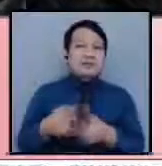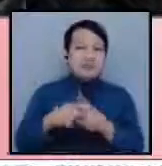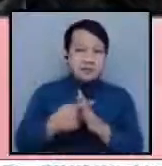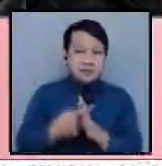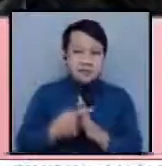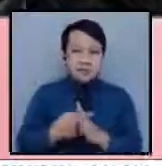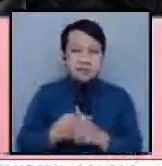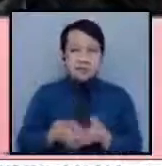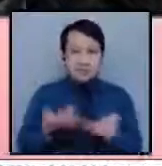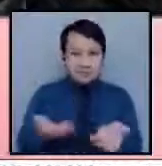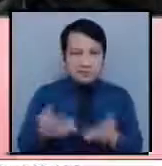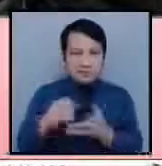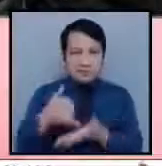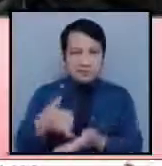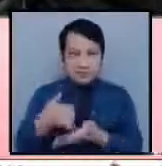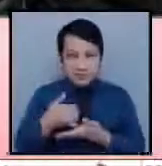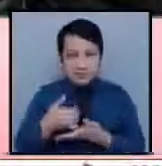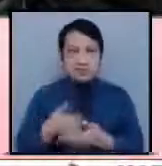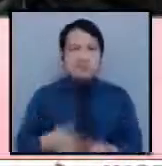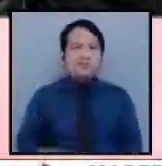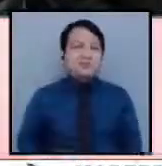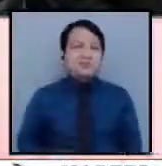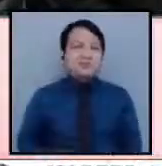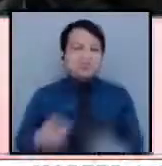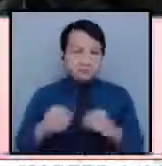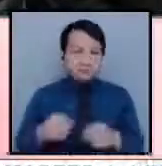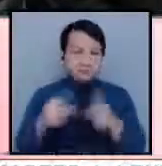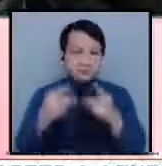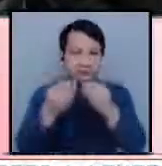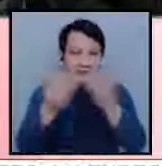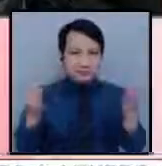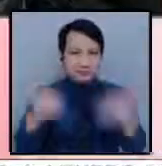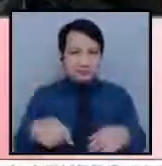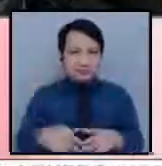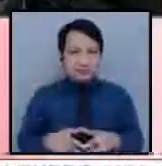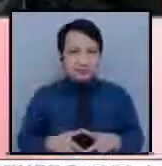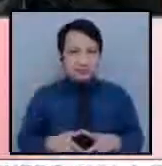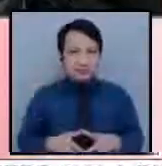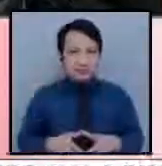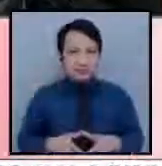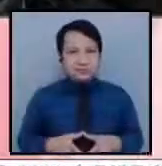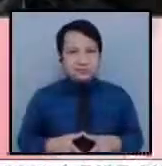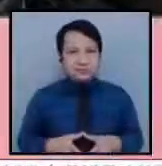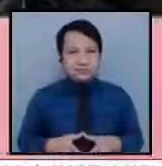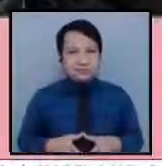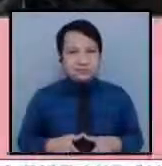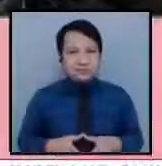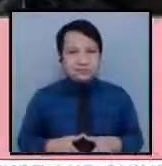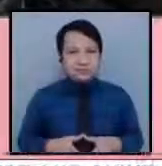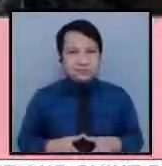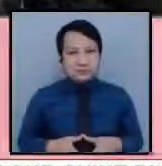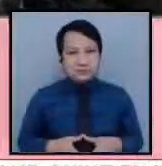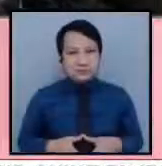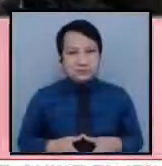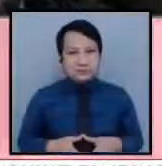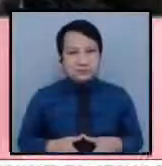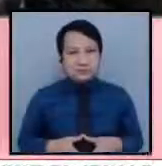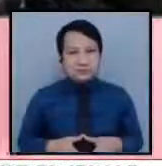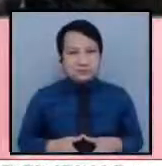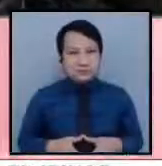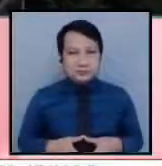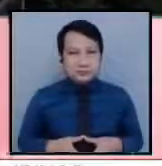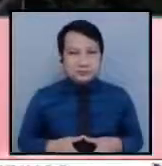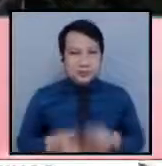po, nagkaroon na grabe po yung opportunity na dumadating po sa amin. Kahit nagsisimula po lang po kami. Full of blessings na